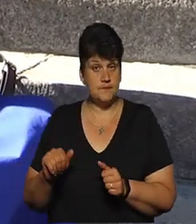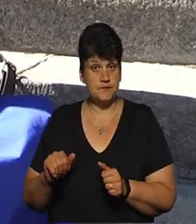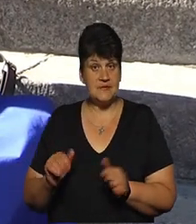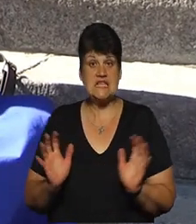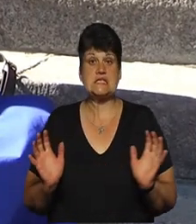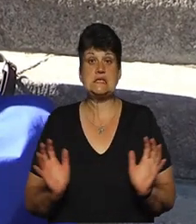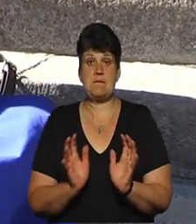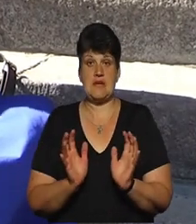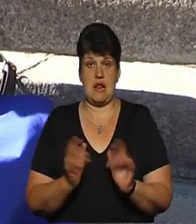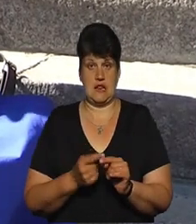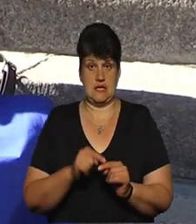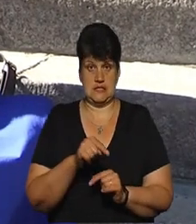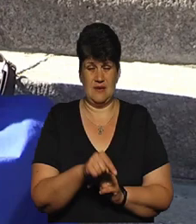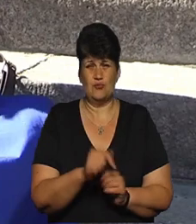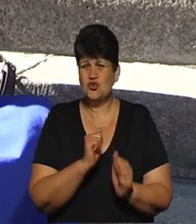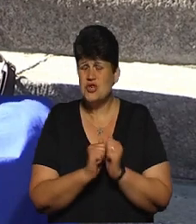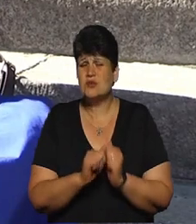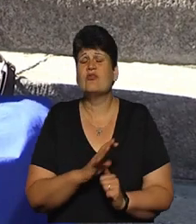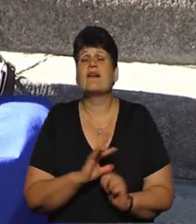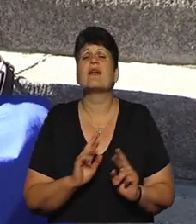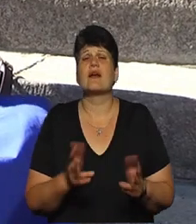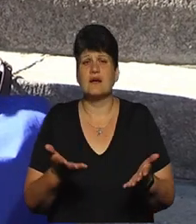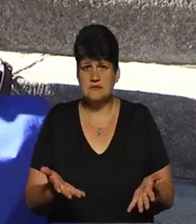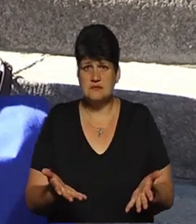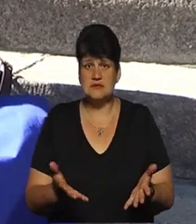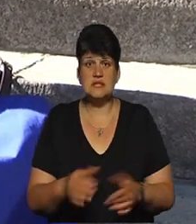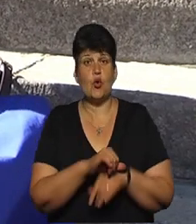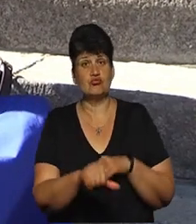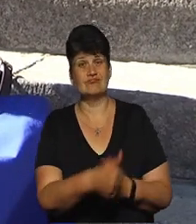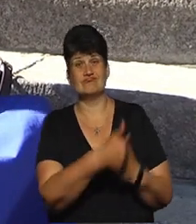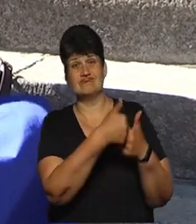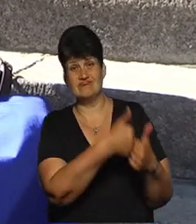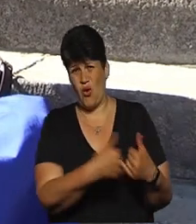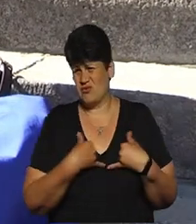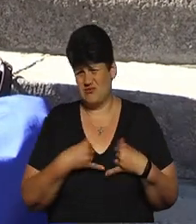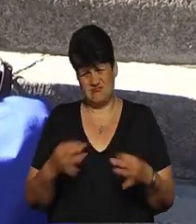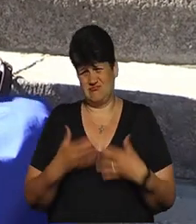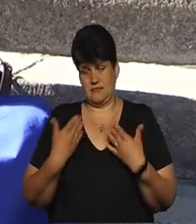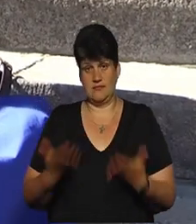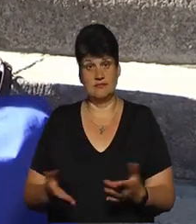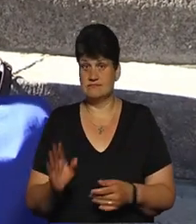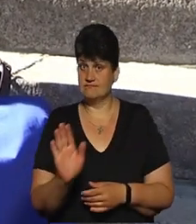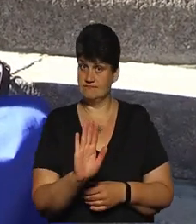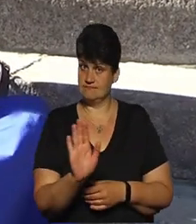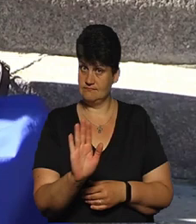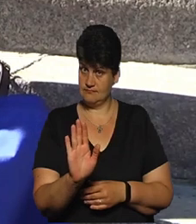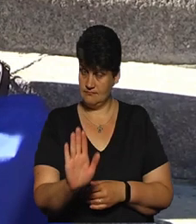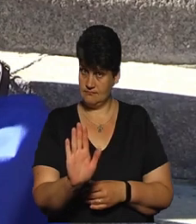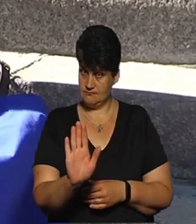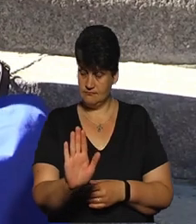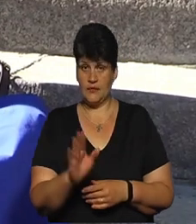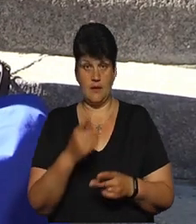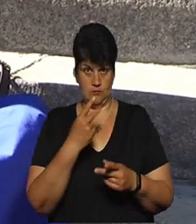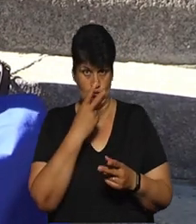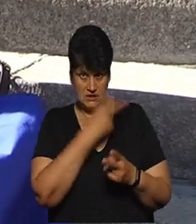зберігали це. Тому що часто у нас як? За кордоном гарно, а у нас що? У нас нічого немає. І ми показуємо, секундочку, люди, подивіться, які в